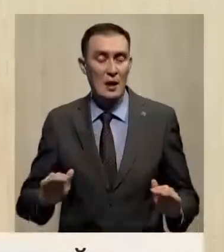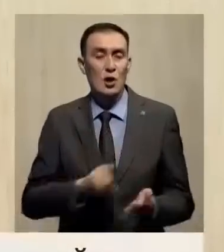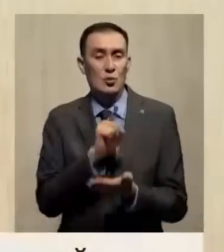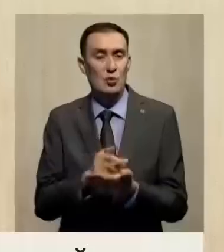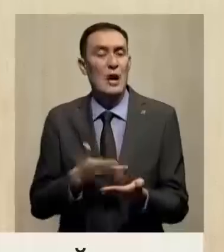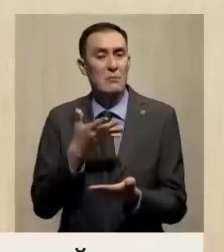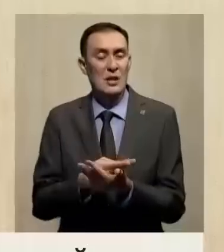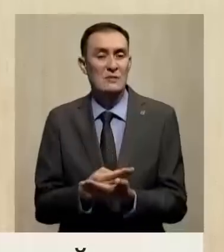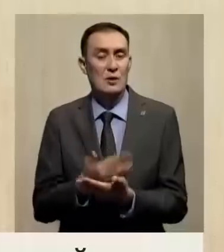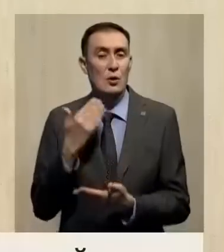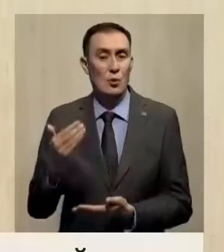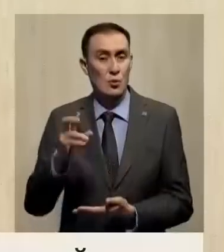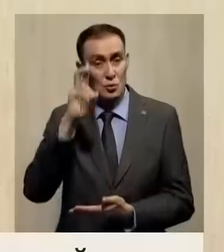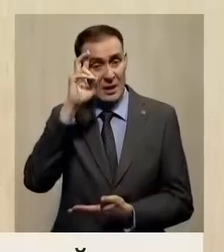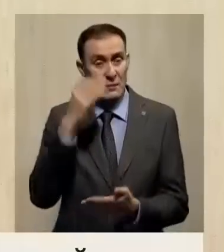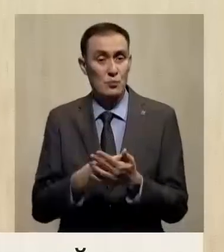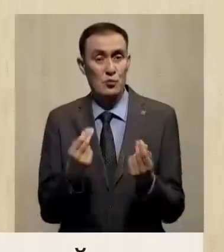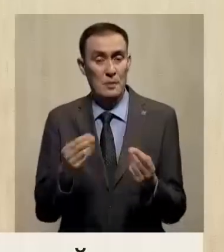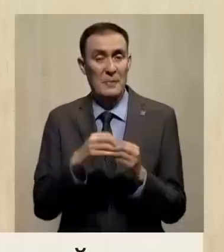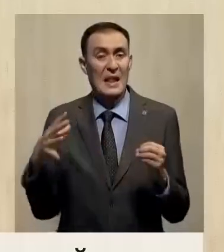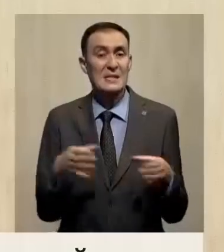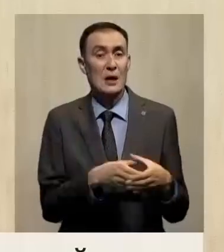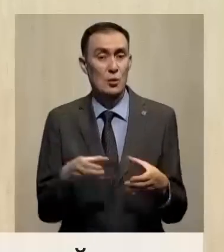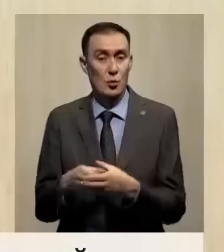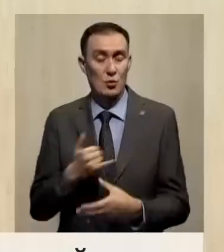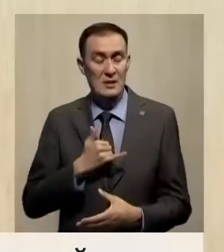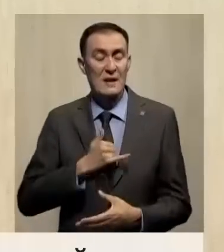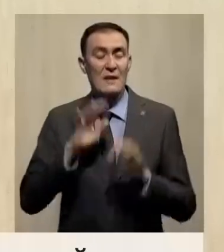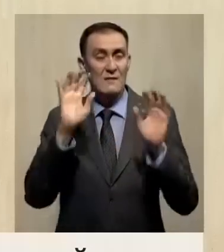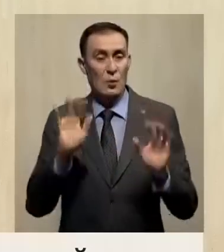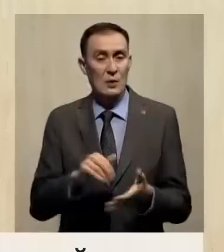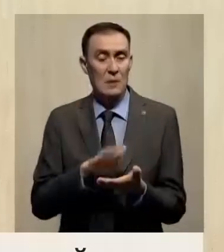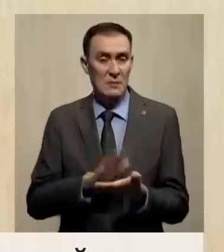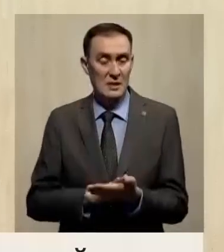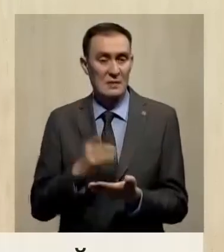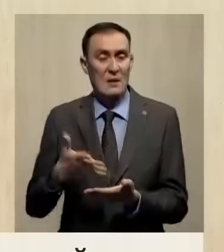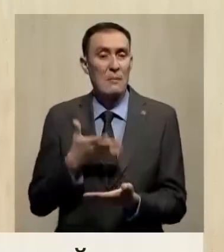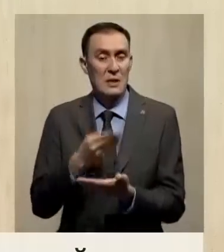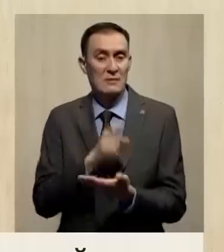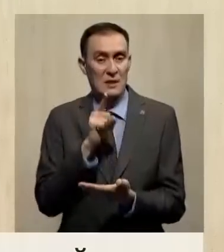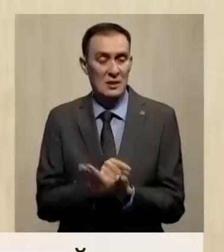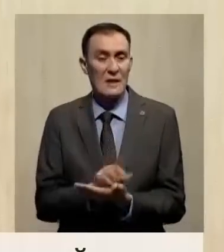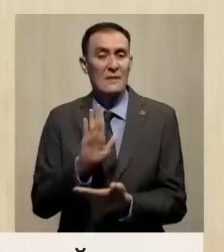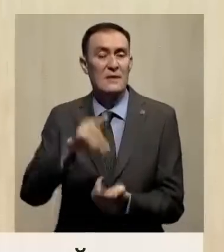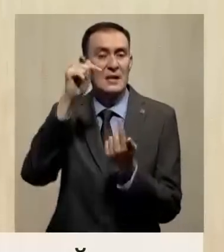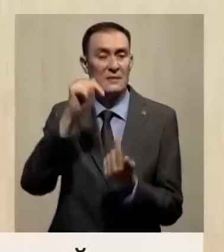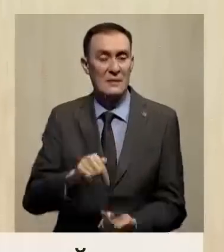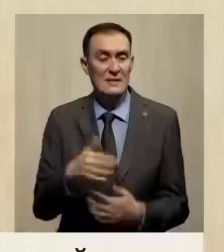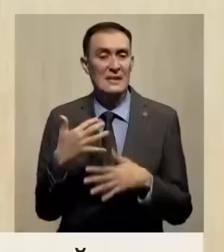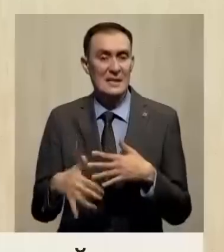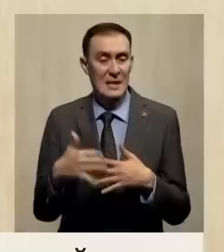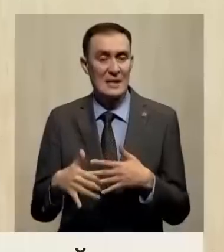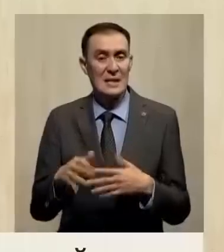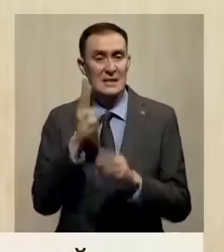должен оплачивать взносы с бюджета, 15 категорий. Так вот, в законе написано, что они должны оплачивать эти взносы в соответствии со средней